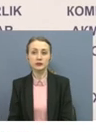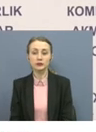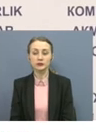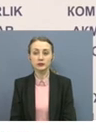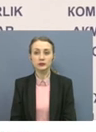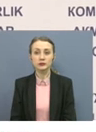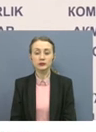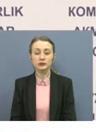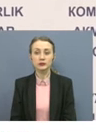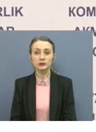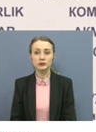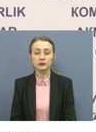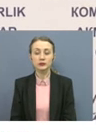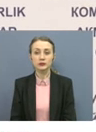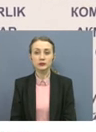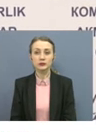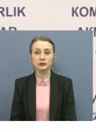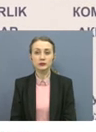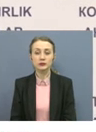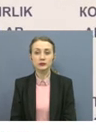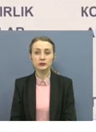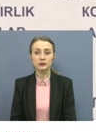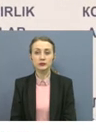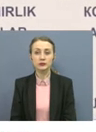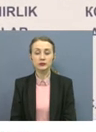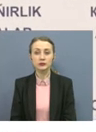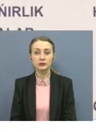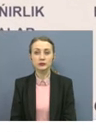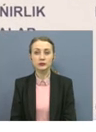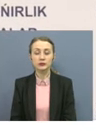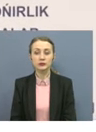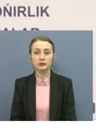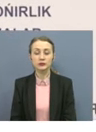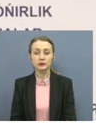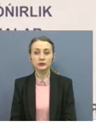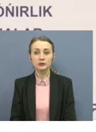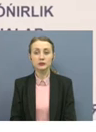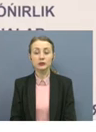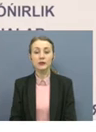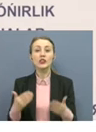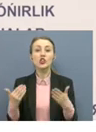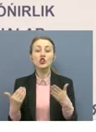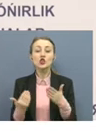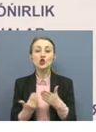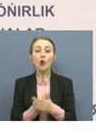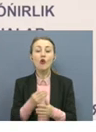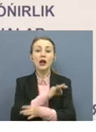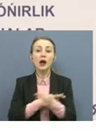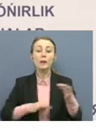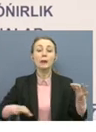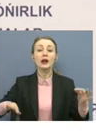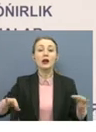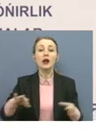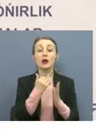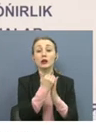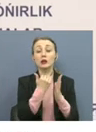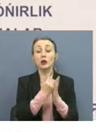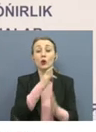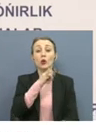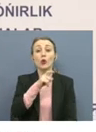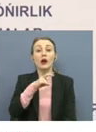Начатый в 2019 году проект по строительству котельной. 2019 жылы қолға алынған орталық қазандық құрылысы мен